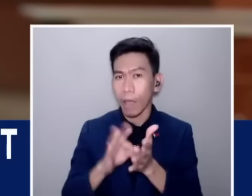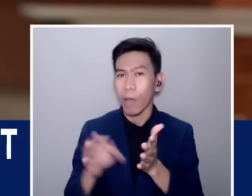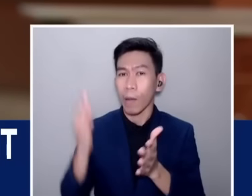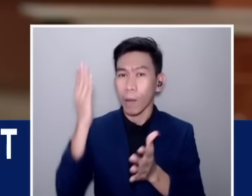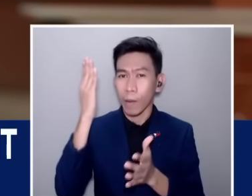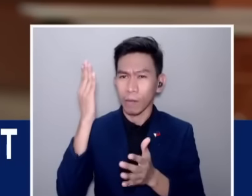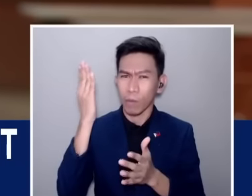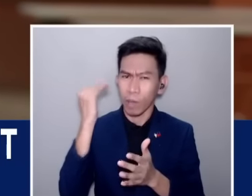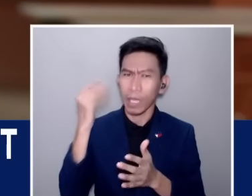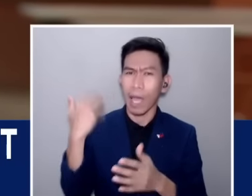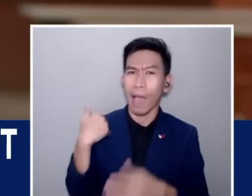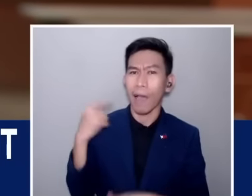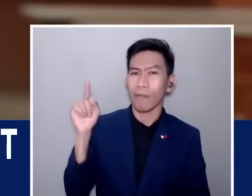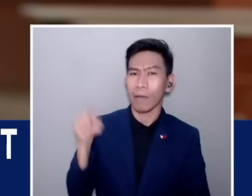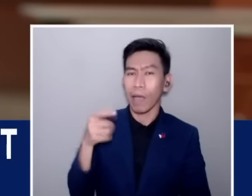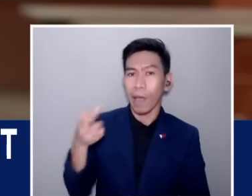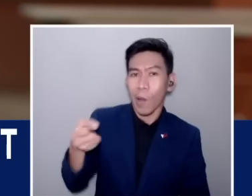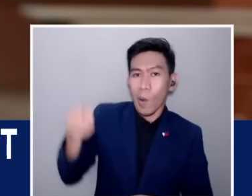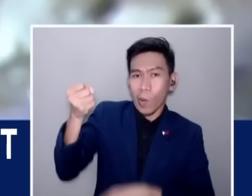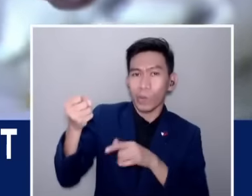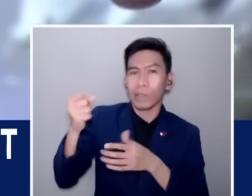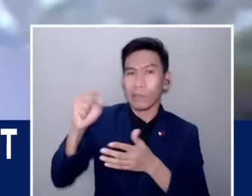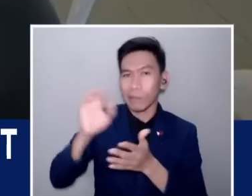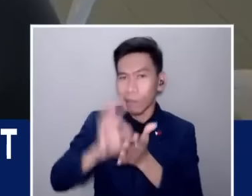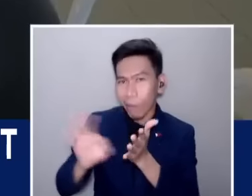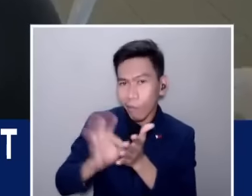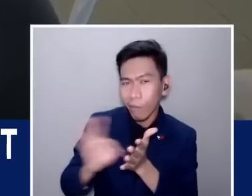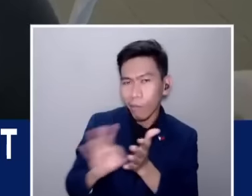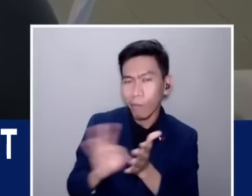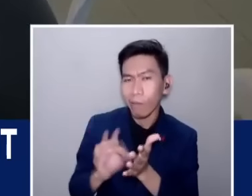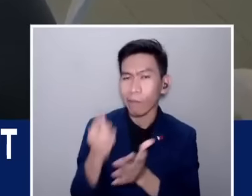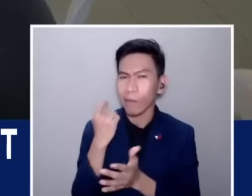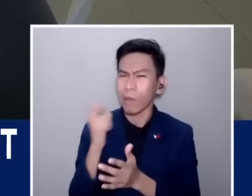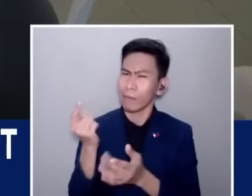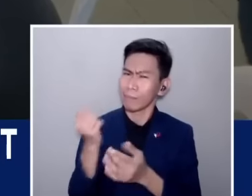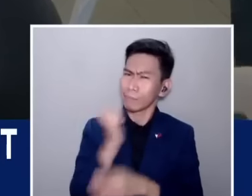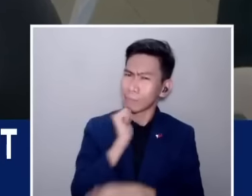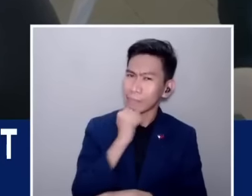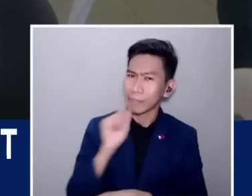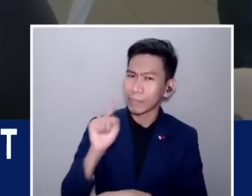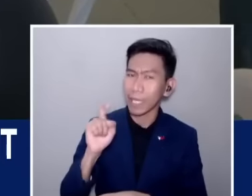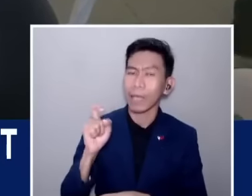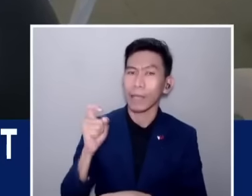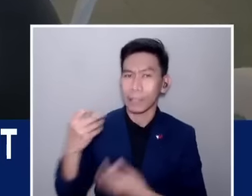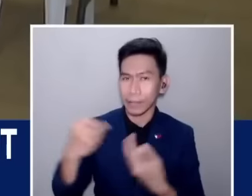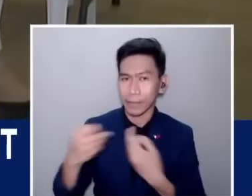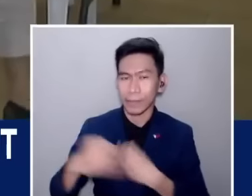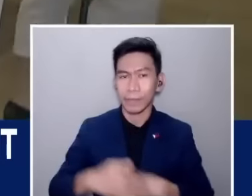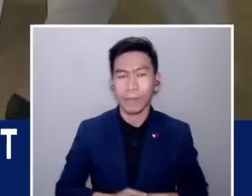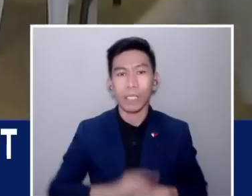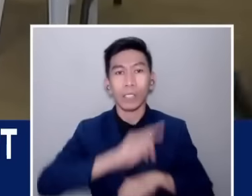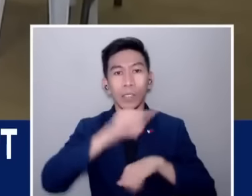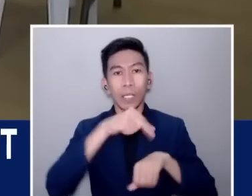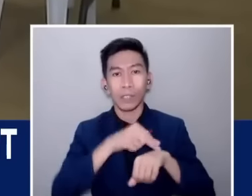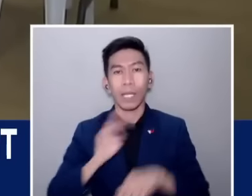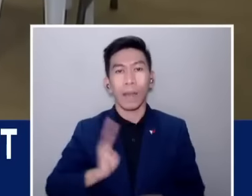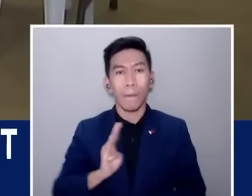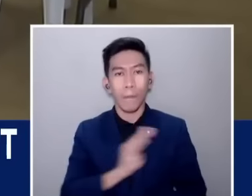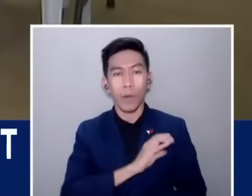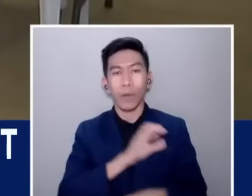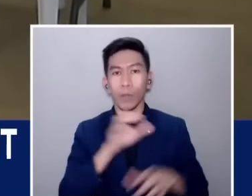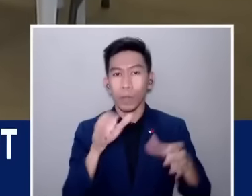ba ang nangyari kanina? Paliwanag nyo sa amin yung proseso. Ang COMELEC po, ang National Board of Canvassers para sa senador at saka